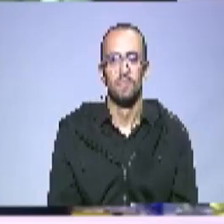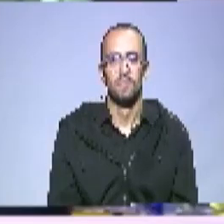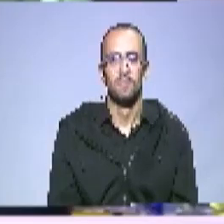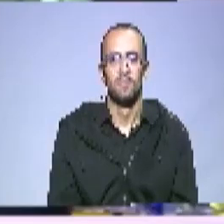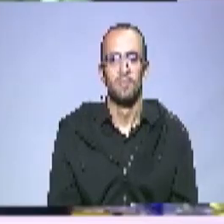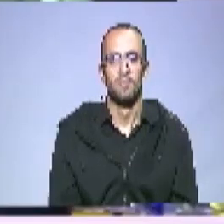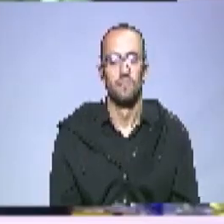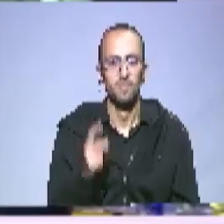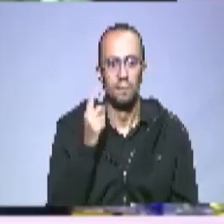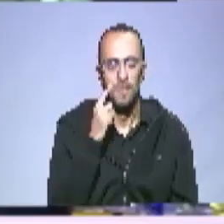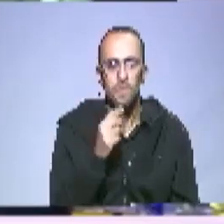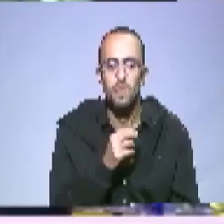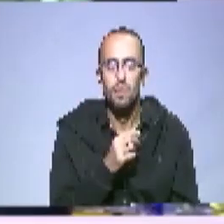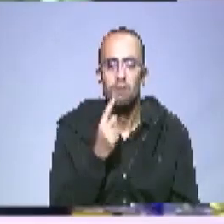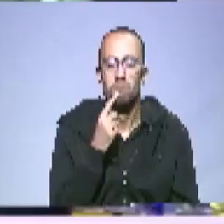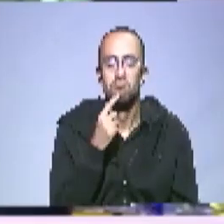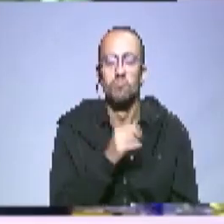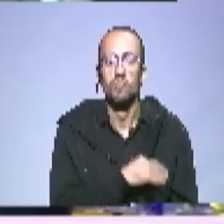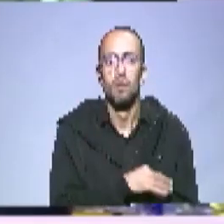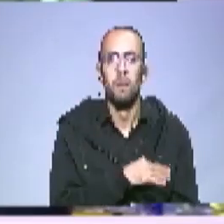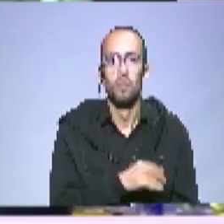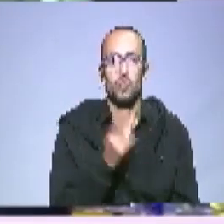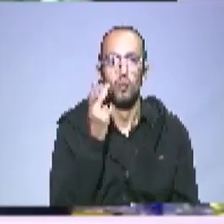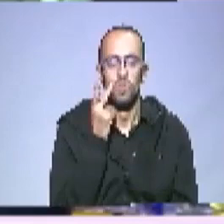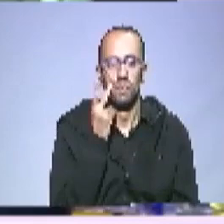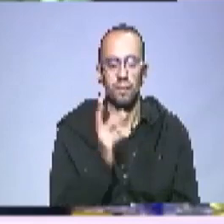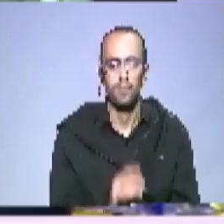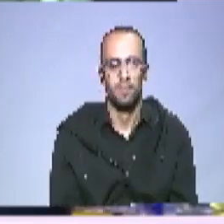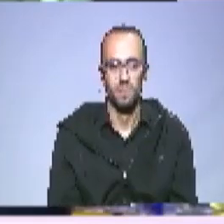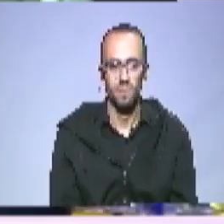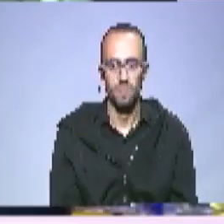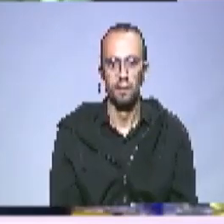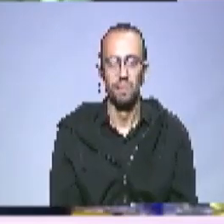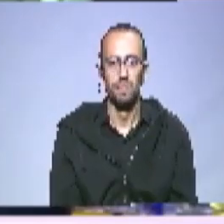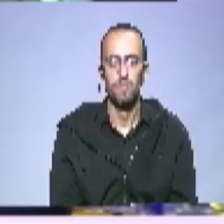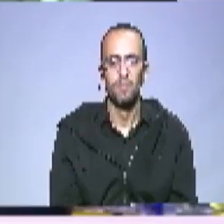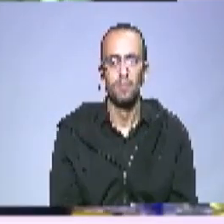ماشي. هندوق بس القصه ماشيه ازاي عشان نعرف الملح بتاعها عامل ازاي.